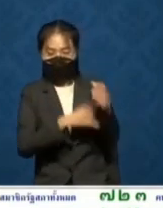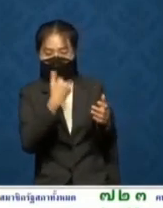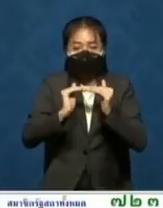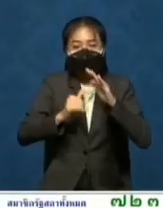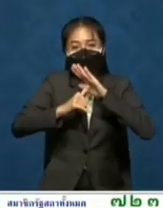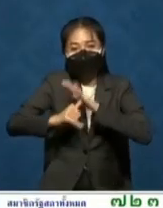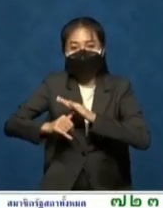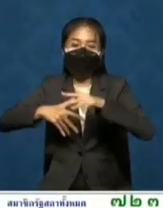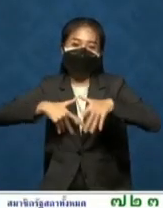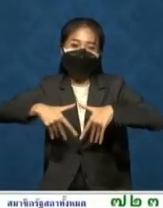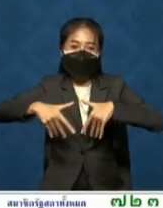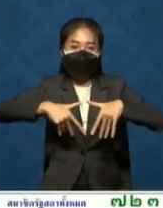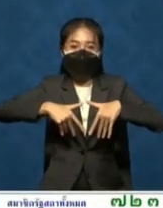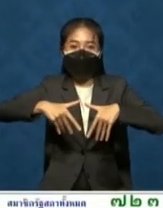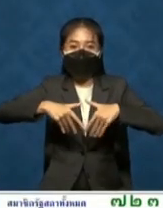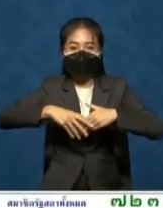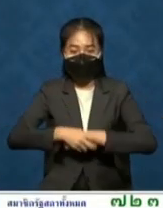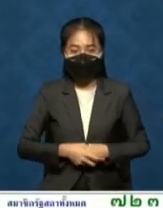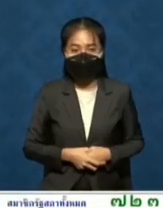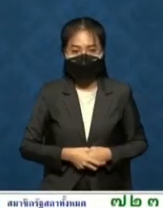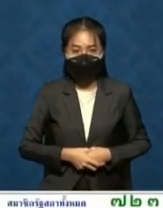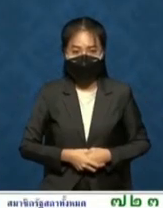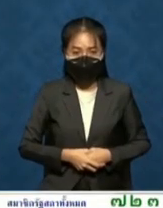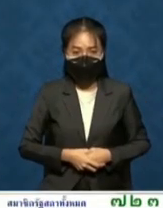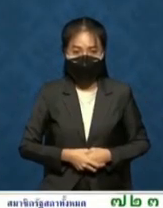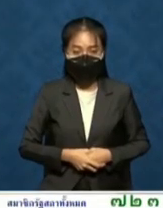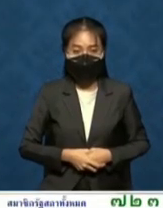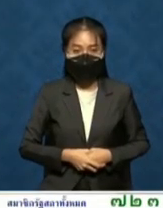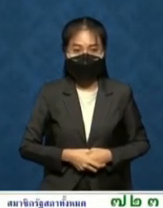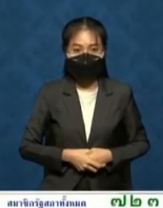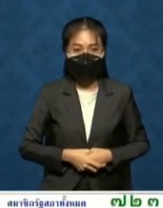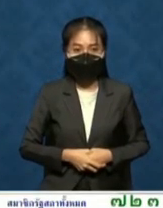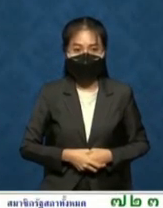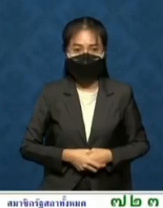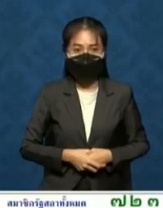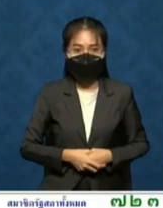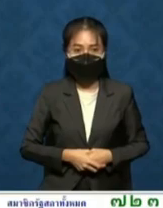ะครับ ขออนุญาตต่อนะคะ ท่านประธานครับ